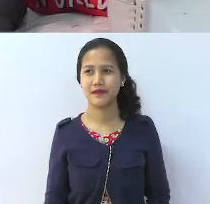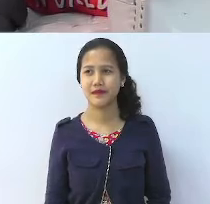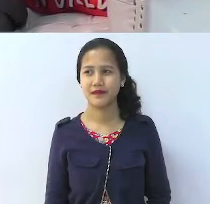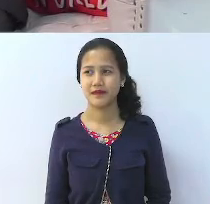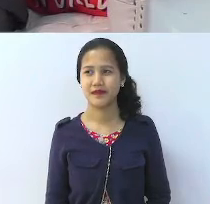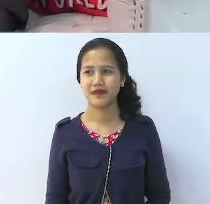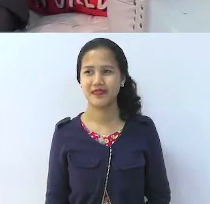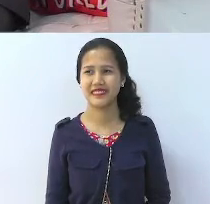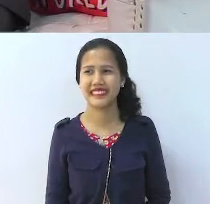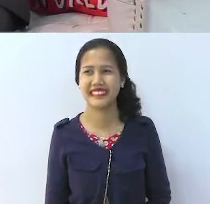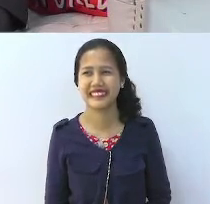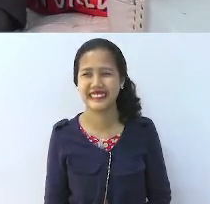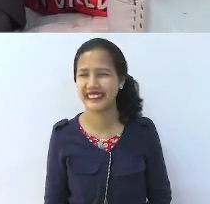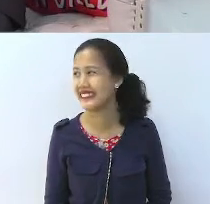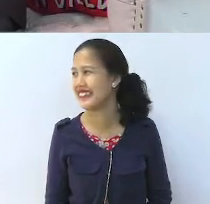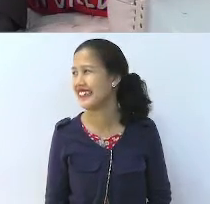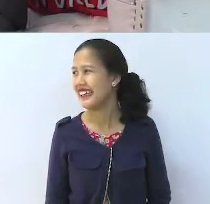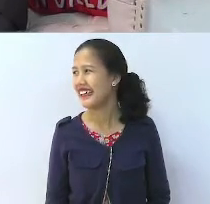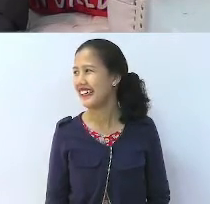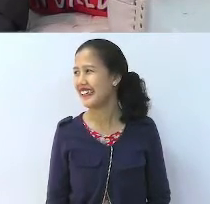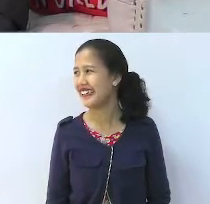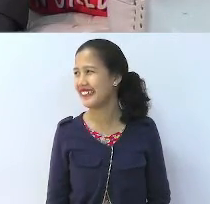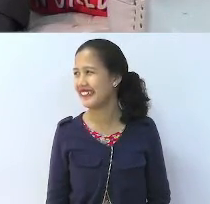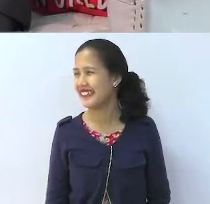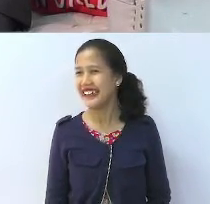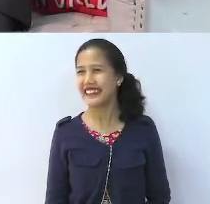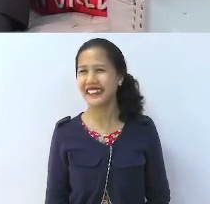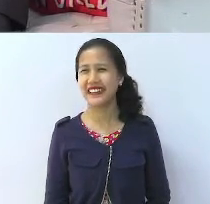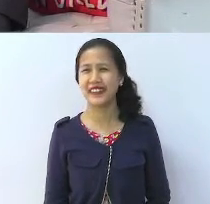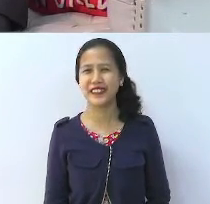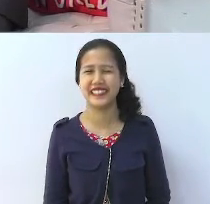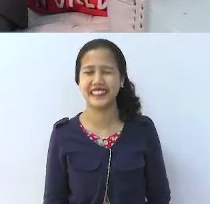So, binabati ko rin si Pong Pong. Hello, Pong.